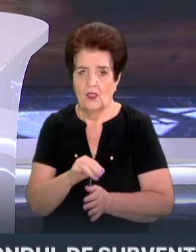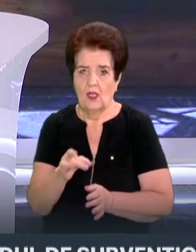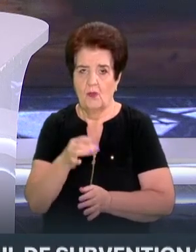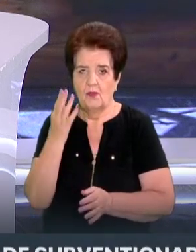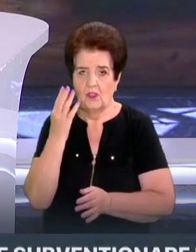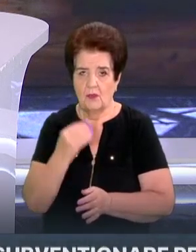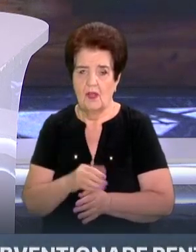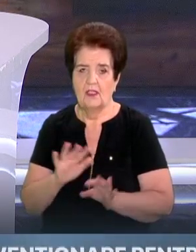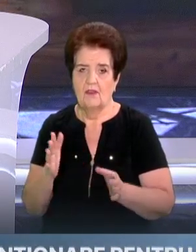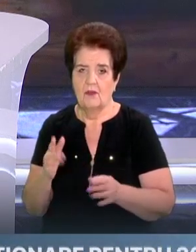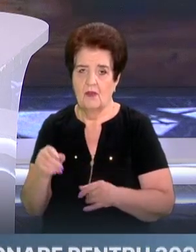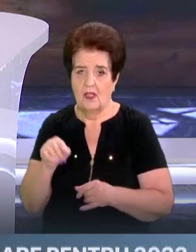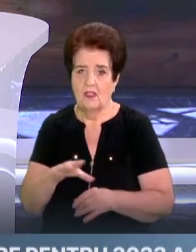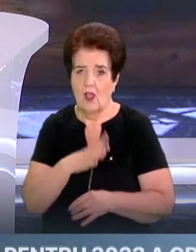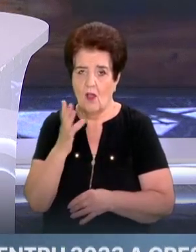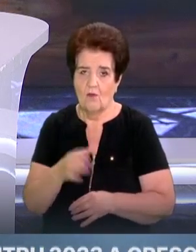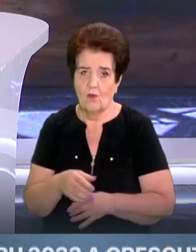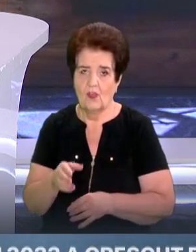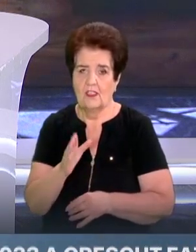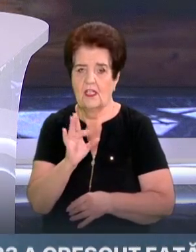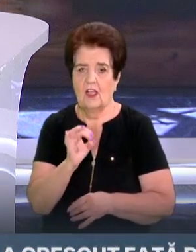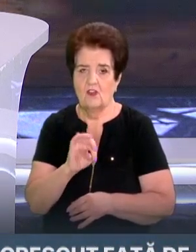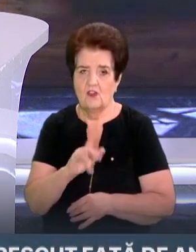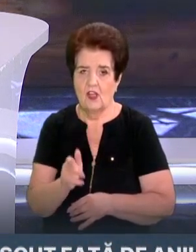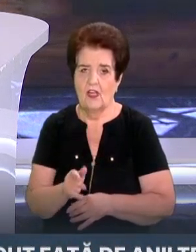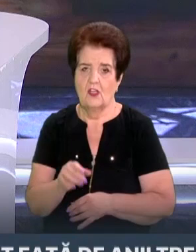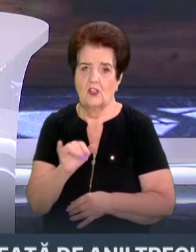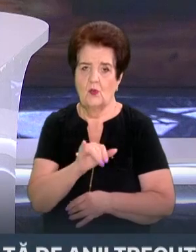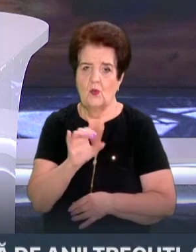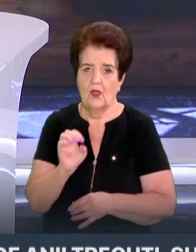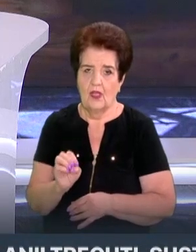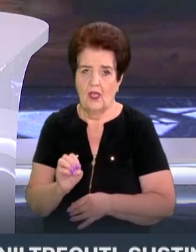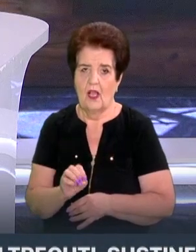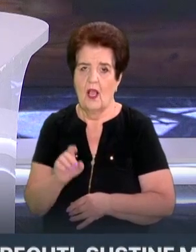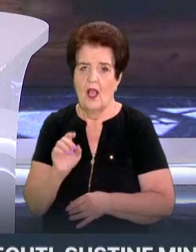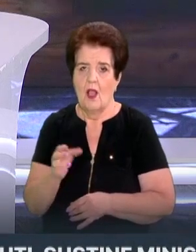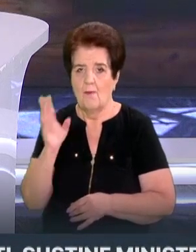participat prim-ministrul Dorin Recean și ambasadorul Uniunii Europene la Chișinău, Ioannis Majeix.